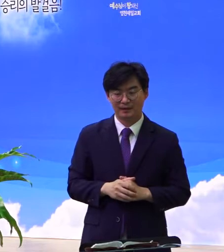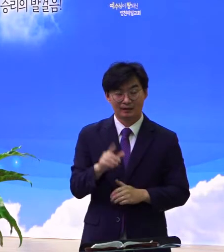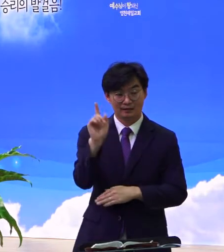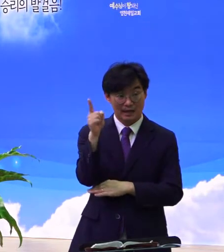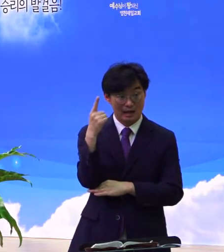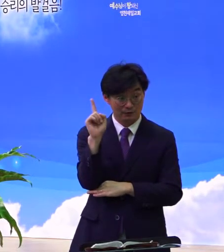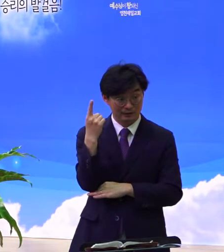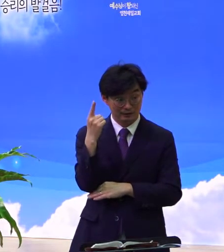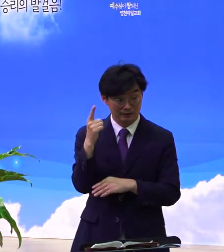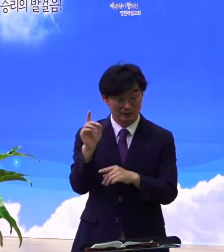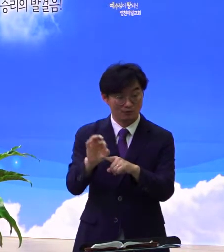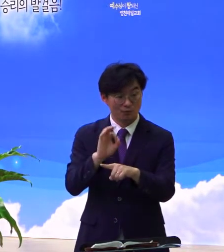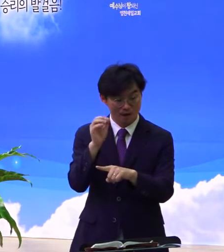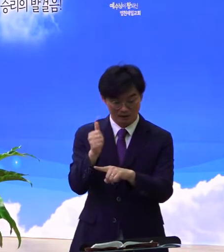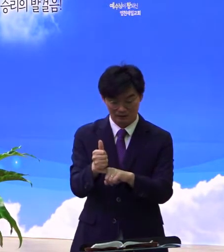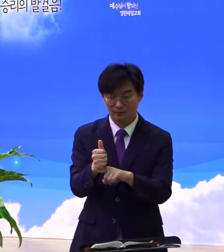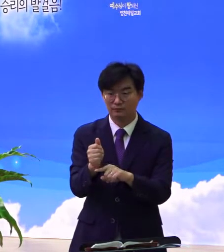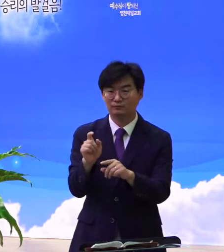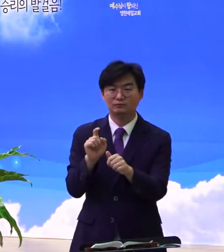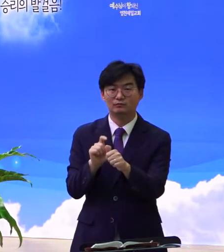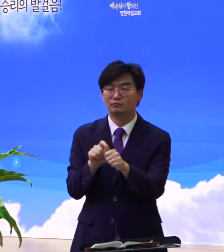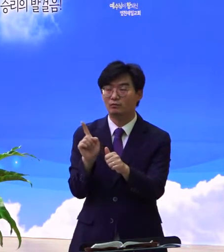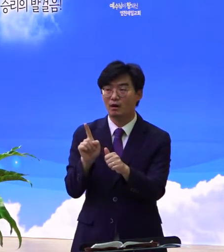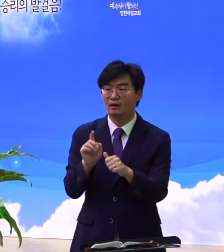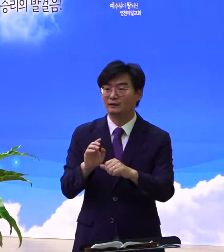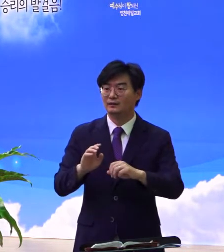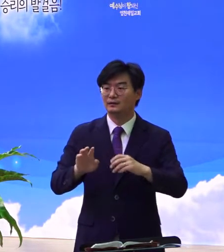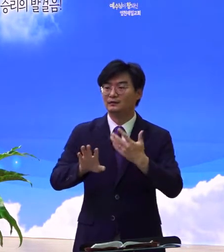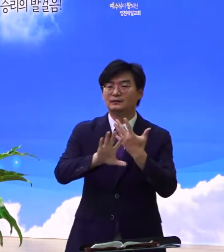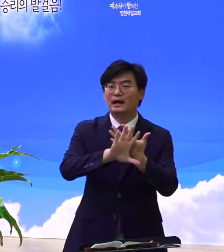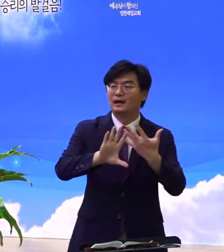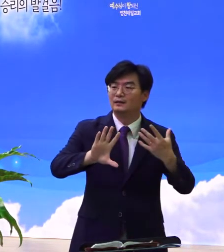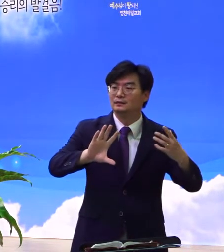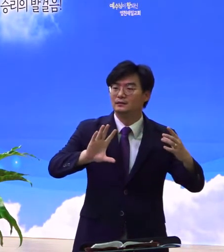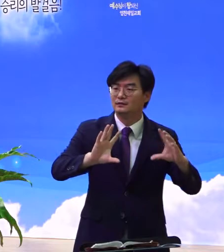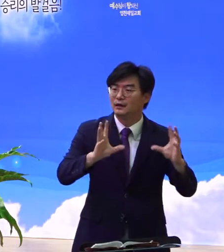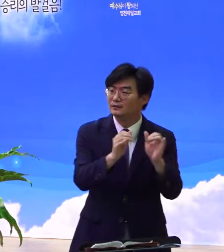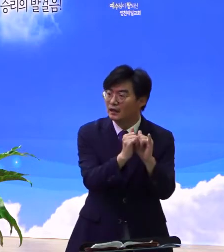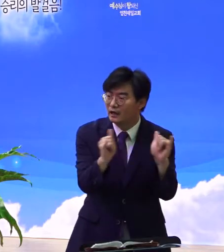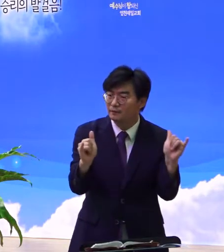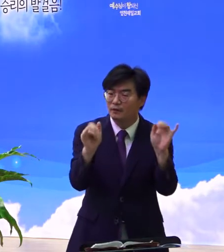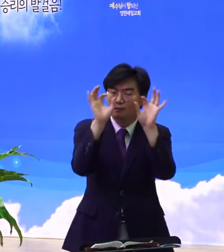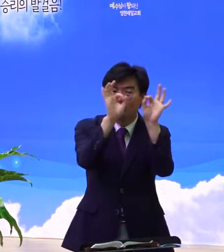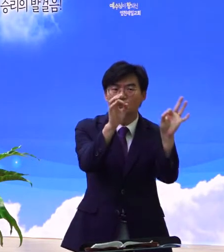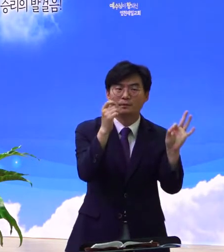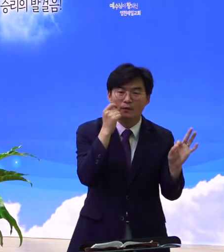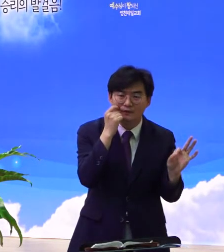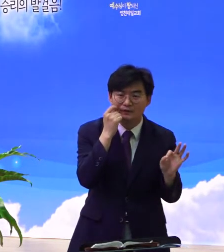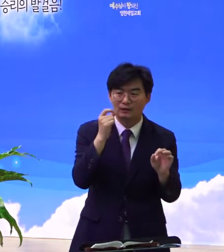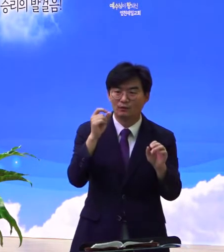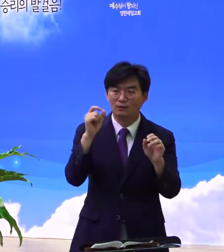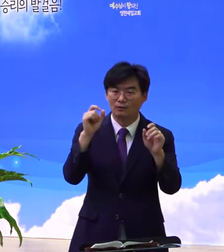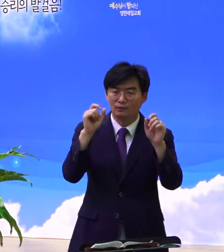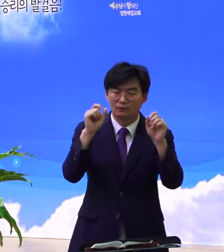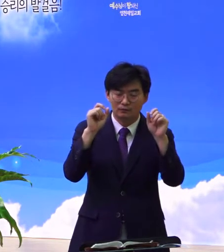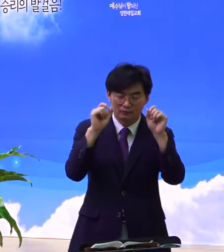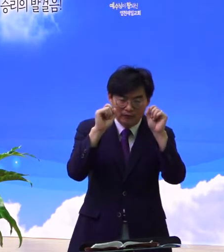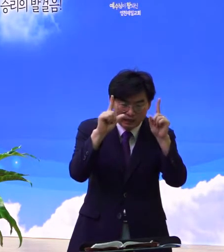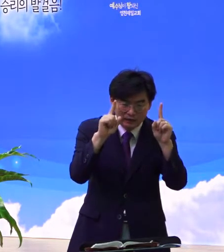다윗은 세상의 사람들이 깨닫지 못하고 보지 못하는 하나님의 뜻을 깨닫고